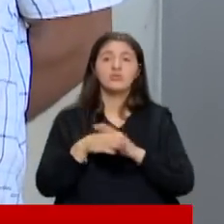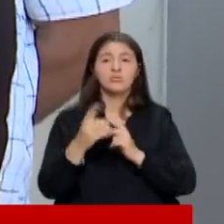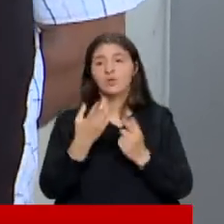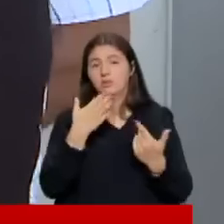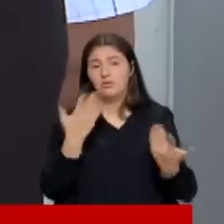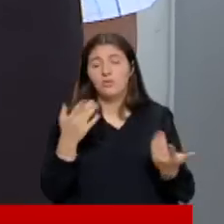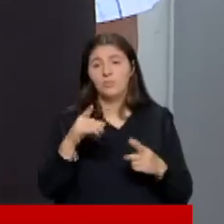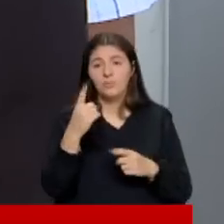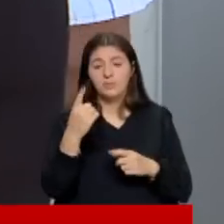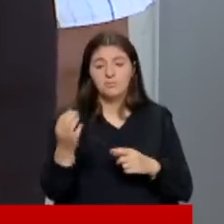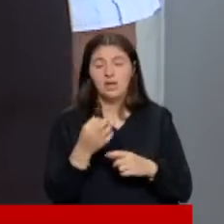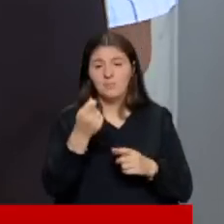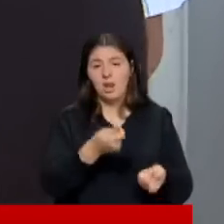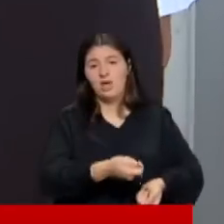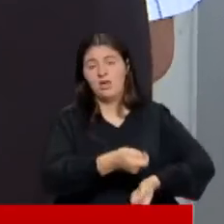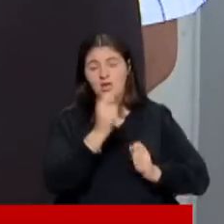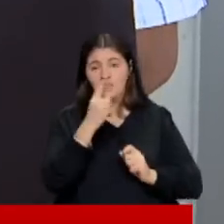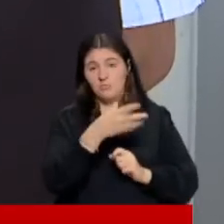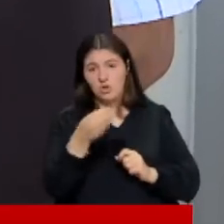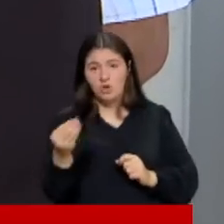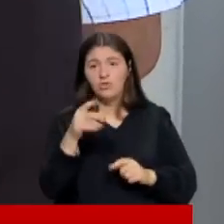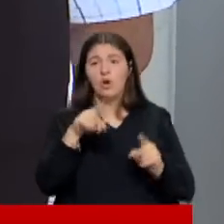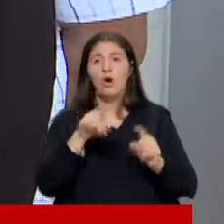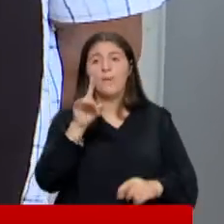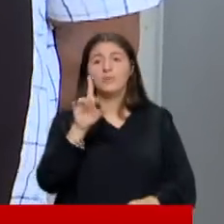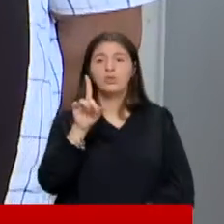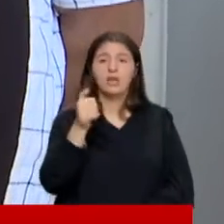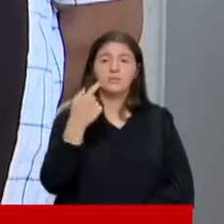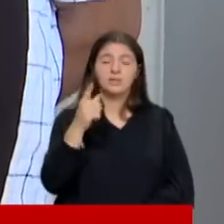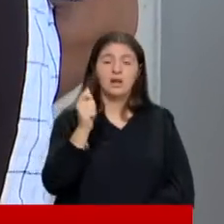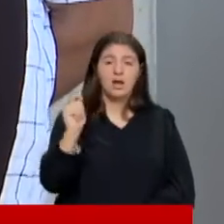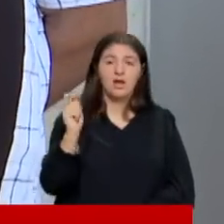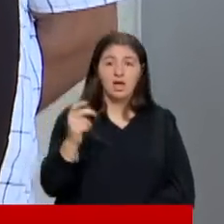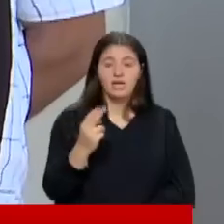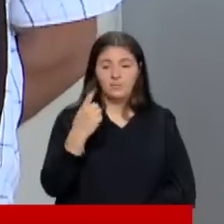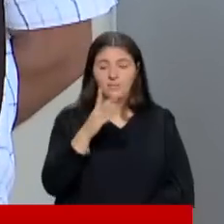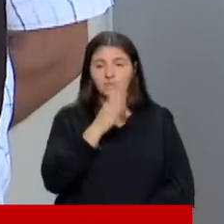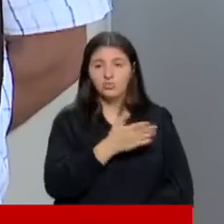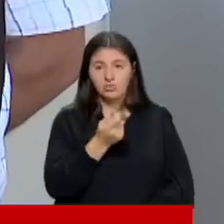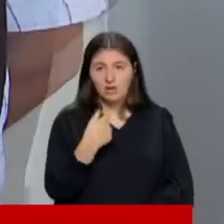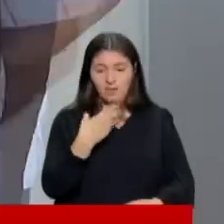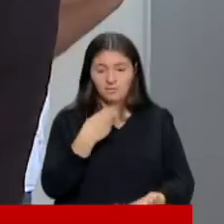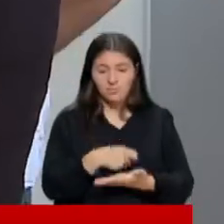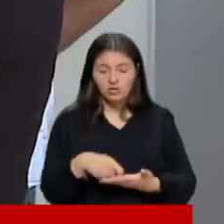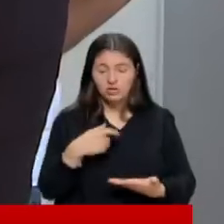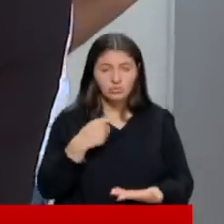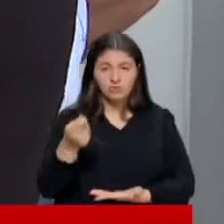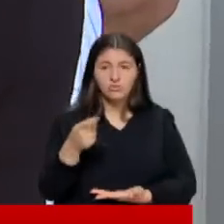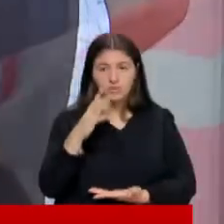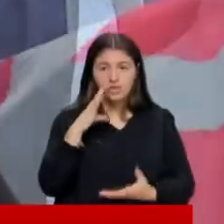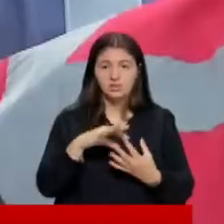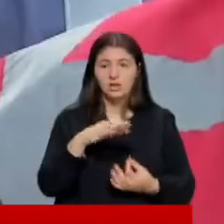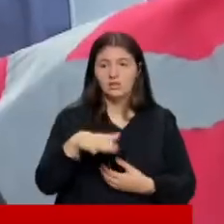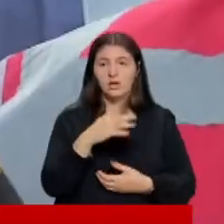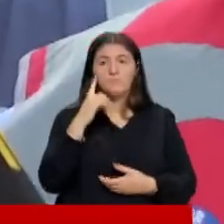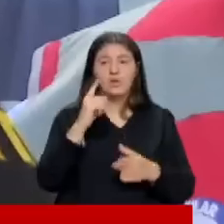bir şey yok bugün 1 milyar para çeksen ailelik ödemesi 15-16.000 lira 7.500 lira emekli maaşıyla nasıl ödeyecek bu